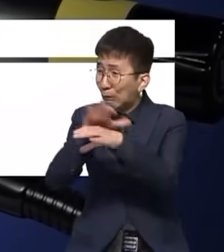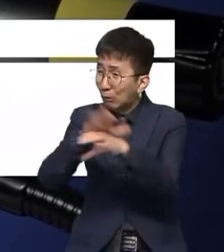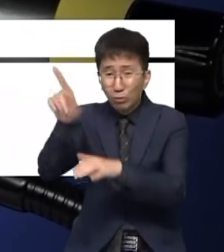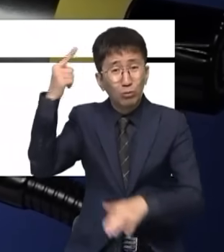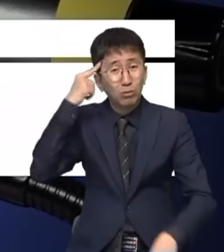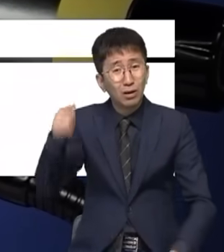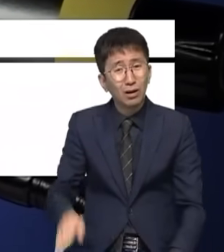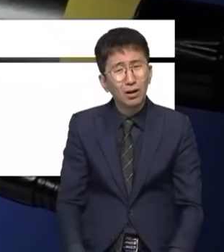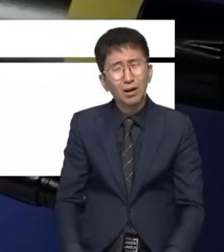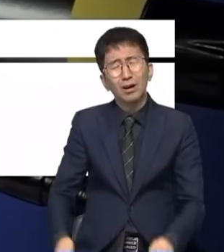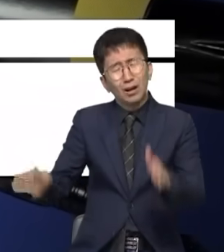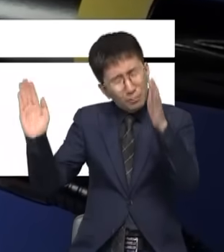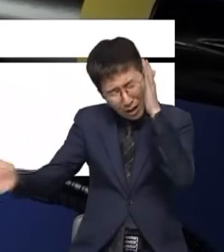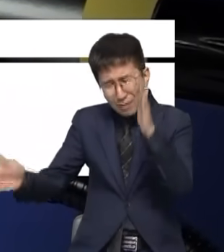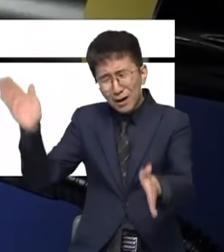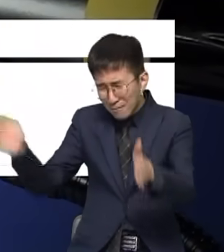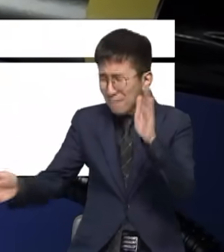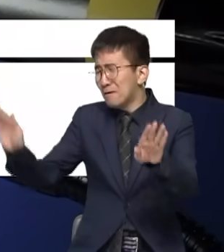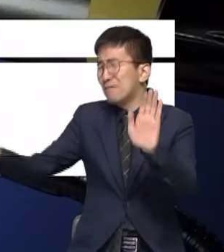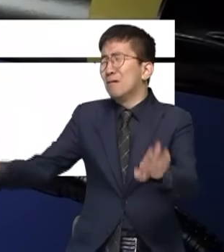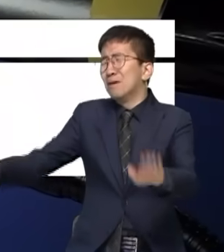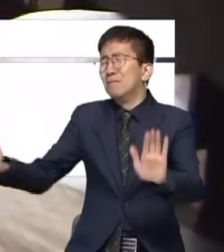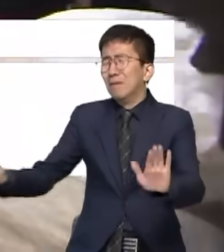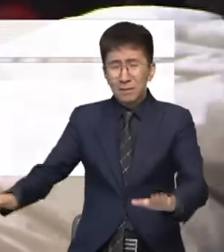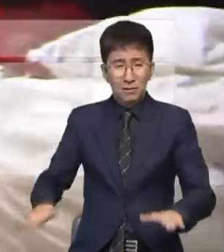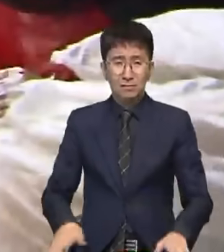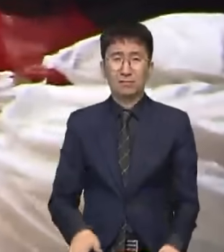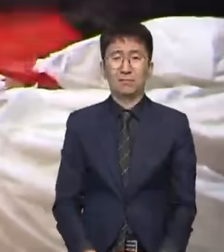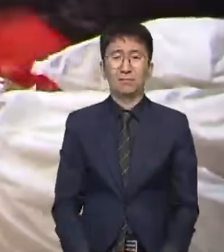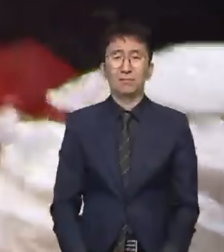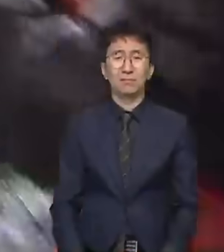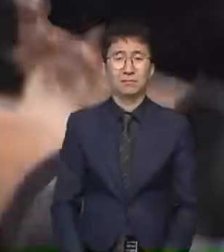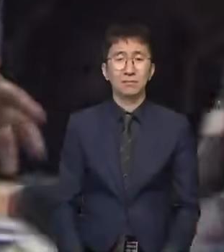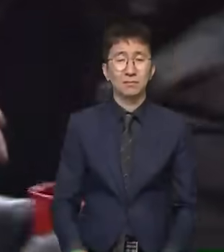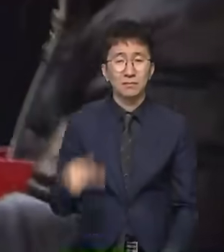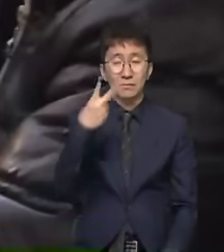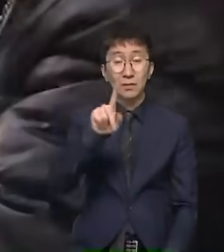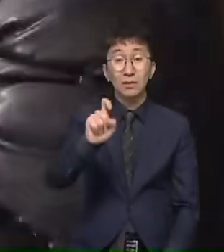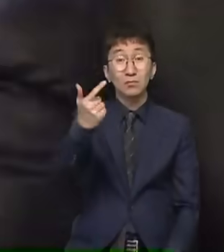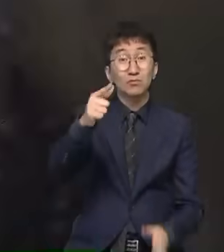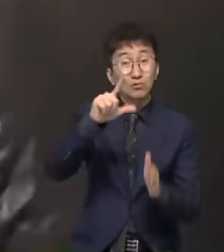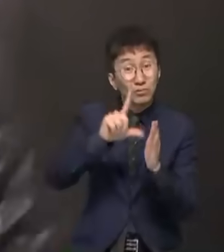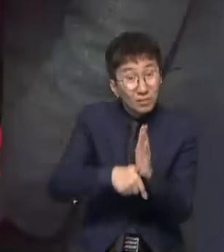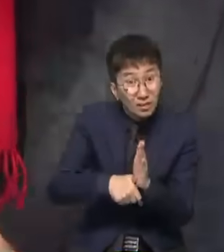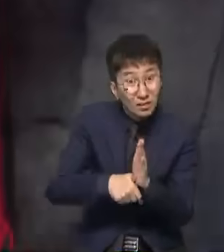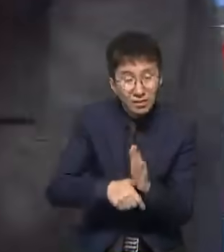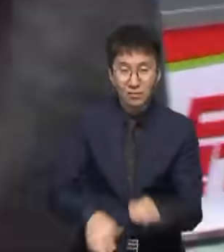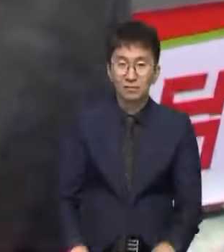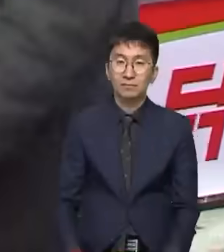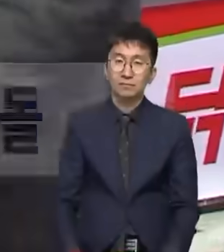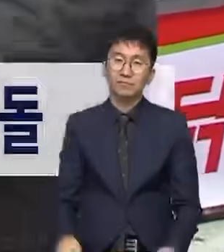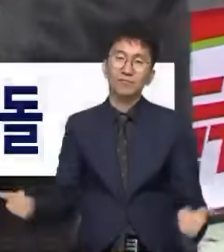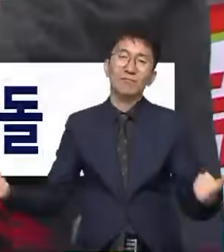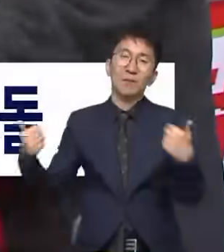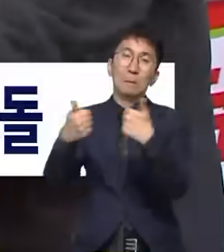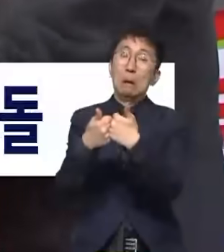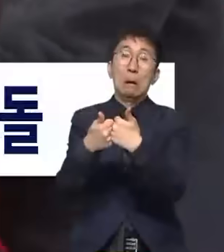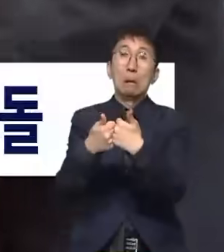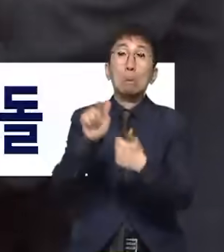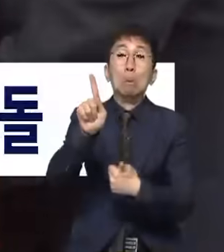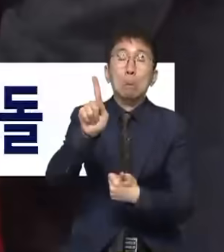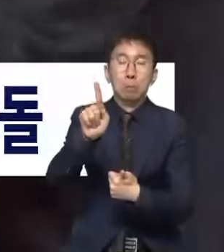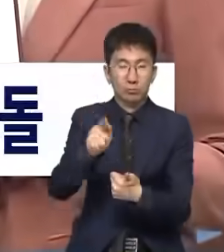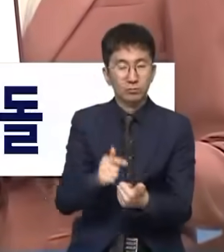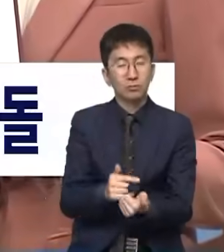그러니까 둘 다 제발 그만 싸우라. 2016년 서울 노원병 총선에서 맞붙으며 갈등의 싹을 틔운